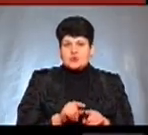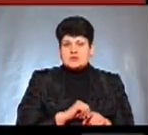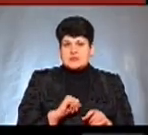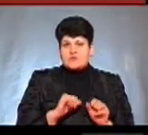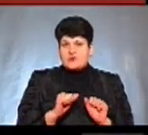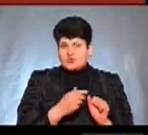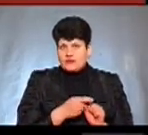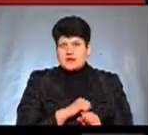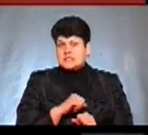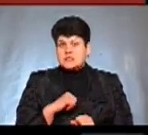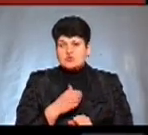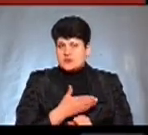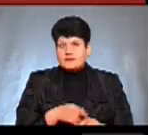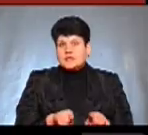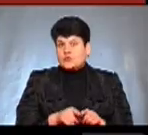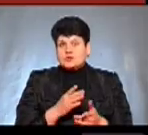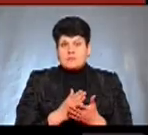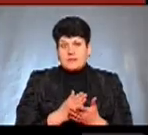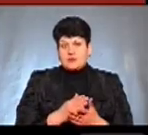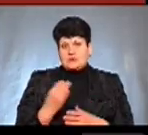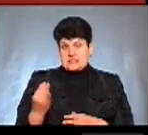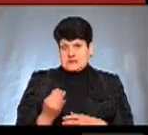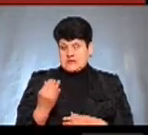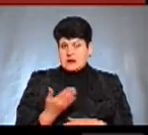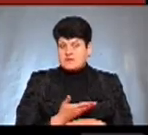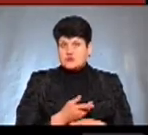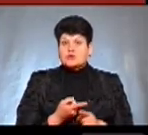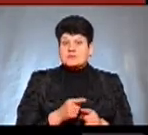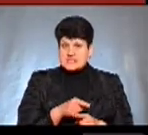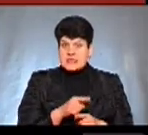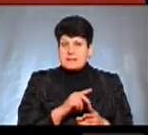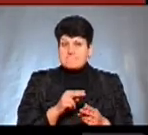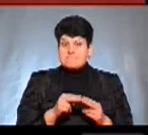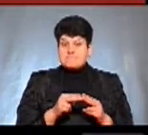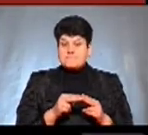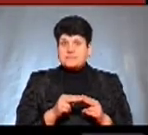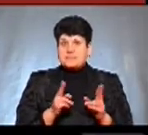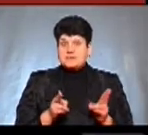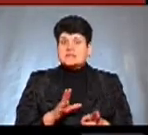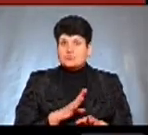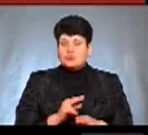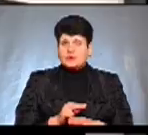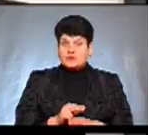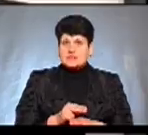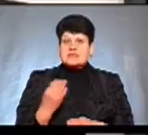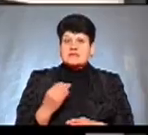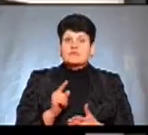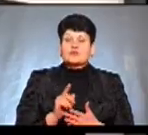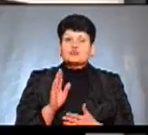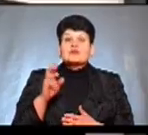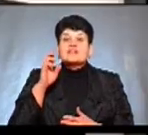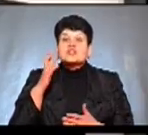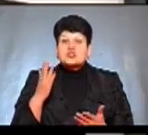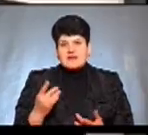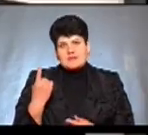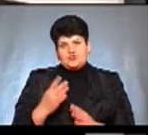самостійний, і вони також, напевно, мають зацікавленість, щоб цей міст був відремонтований. Ще раз, зацікавлення повинно бути держави, в першу чергу.